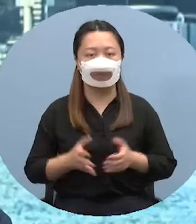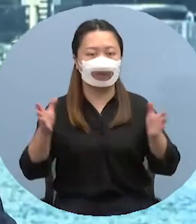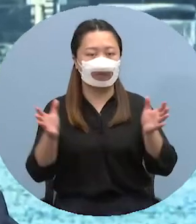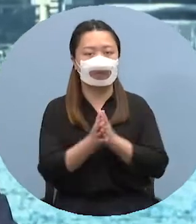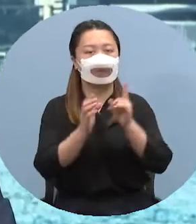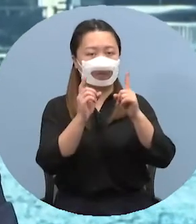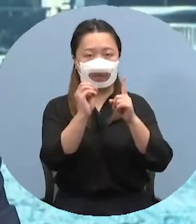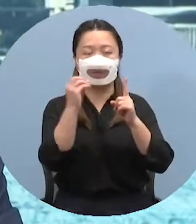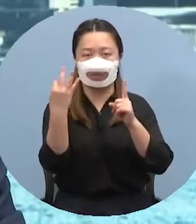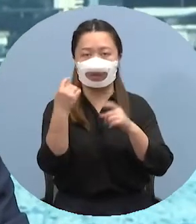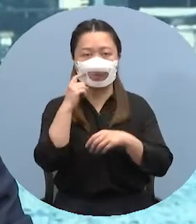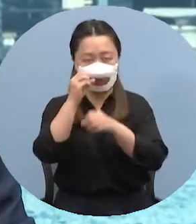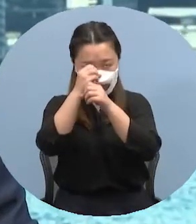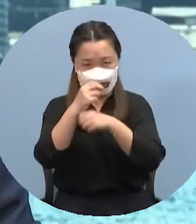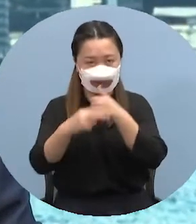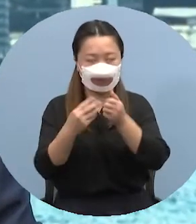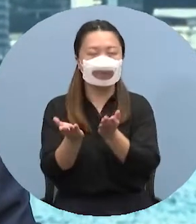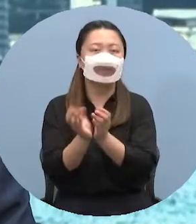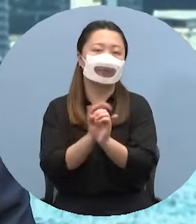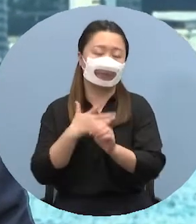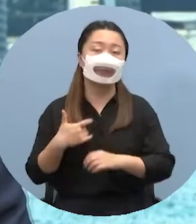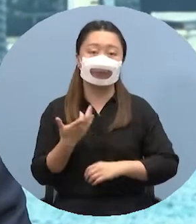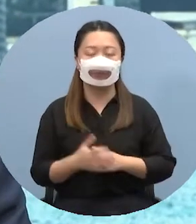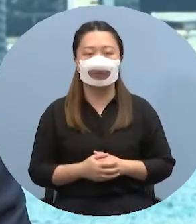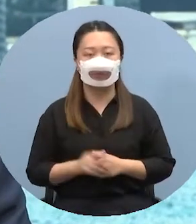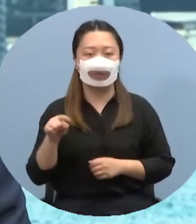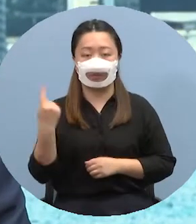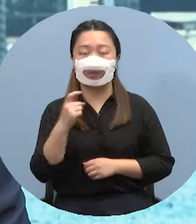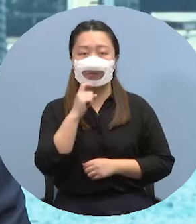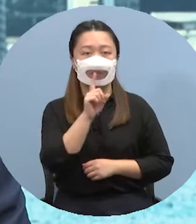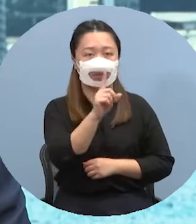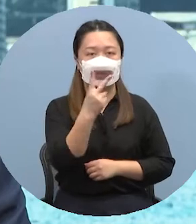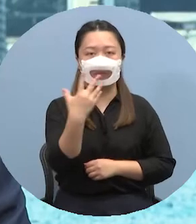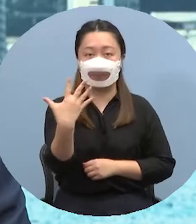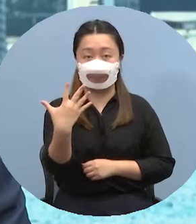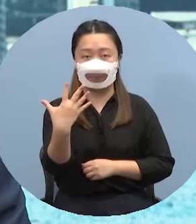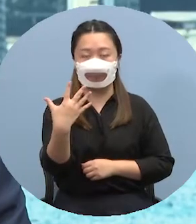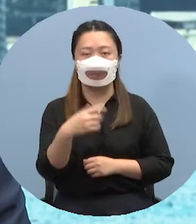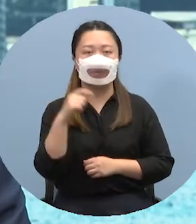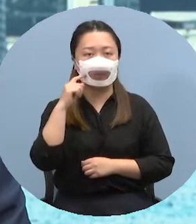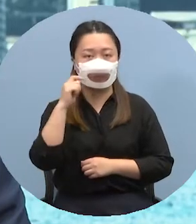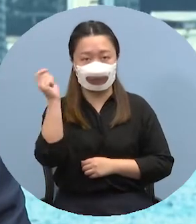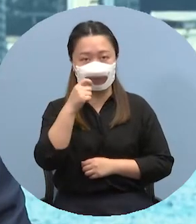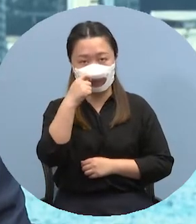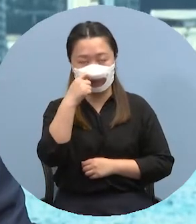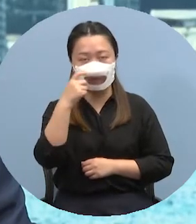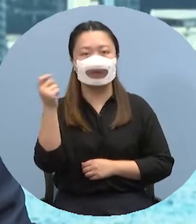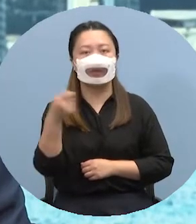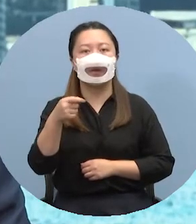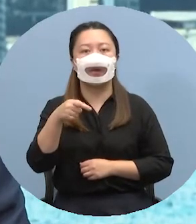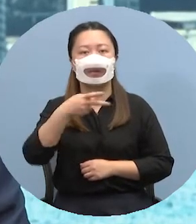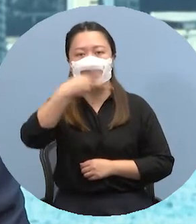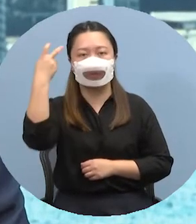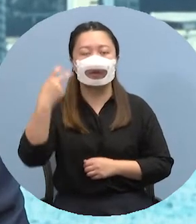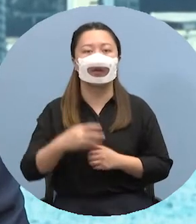共有103宗經核酸檢測陽性的個案，另外昨天是共有125宗是經快速抗原